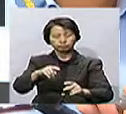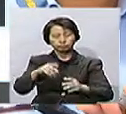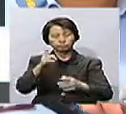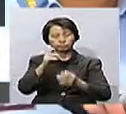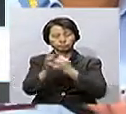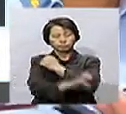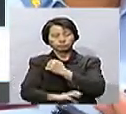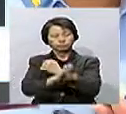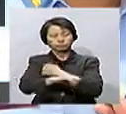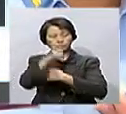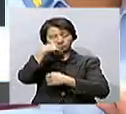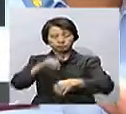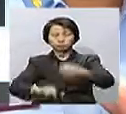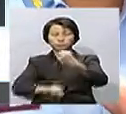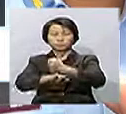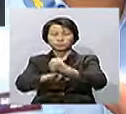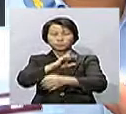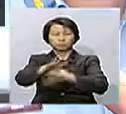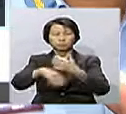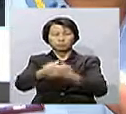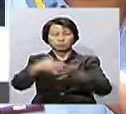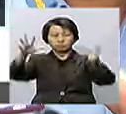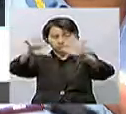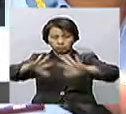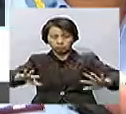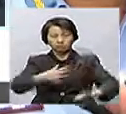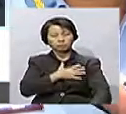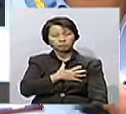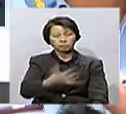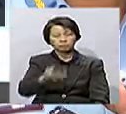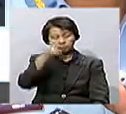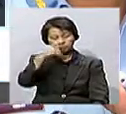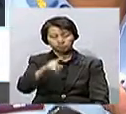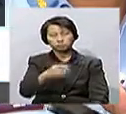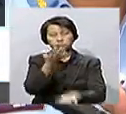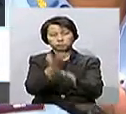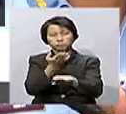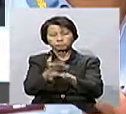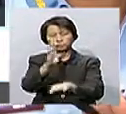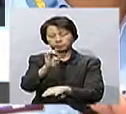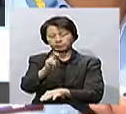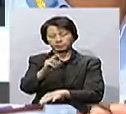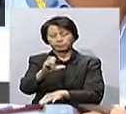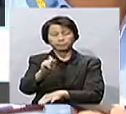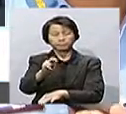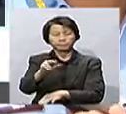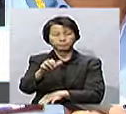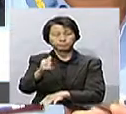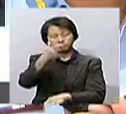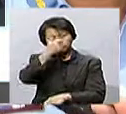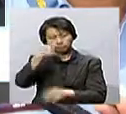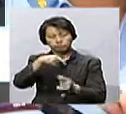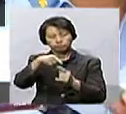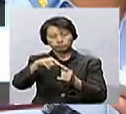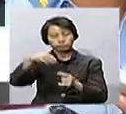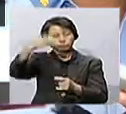be supportive of all of the ASEAN efforts for humanitarian assistance, disaster response, because when that